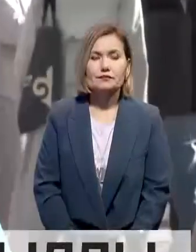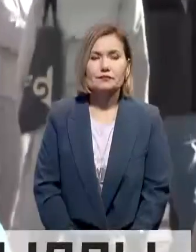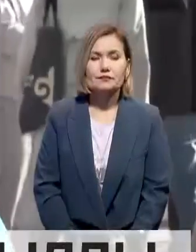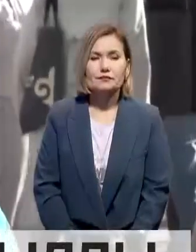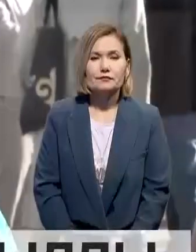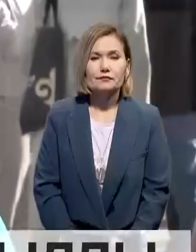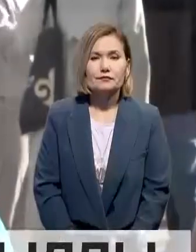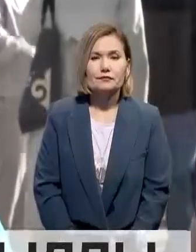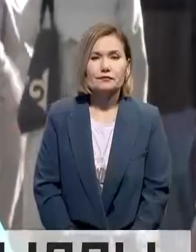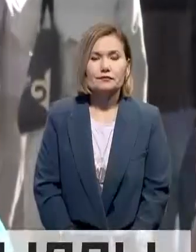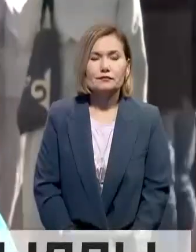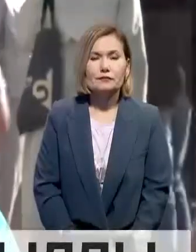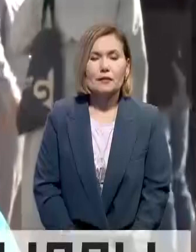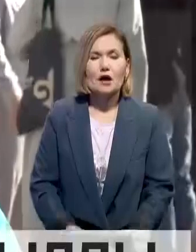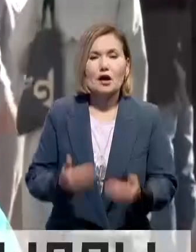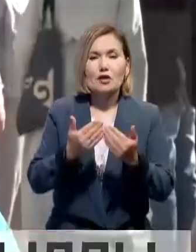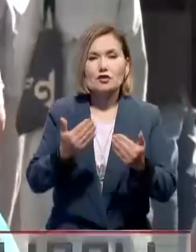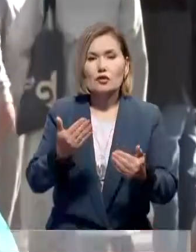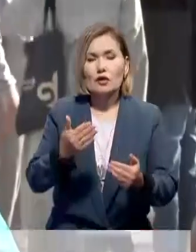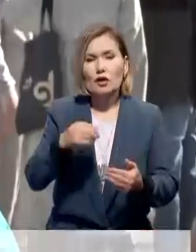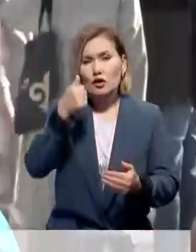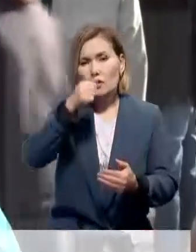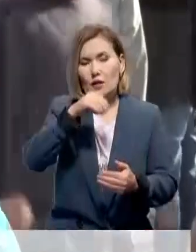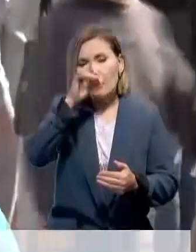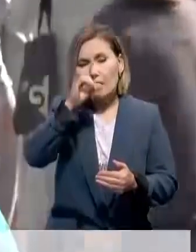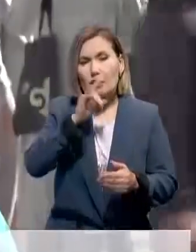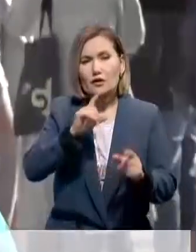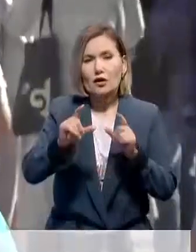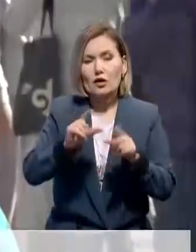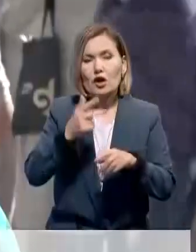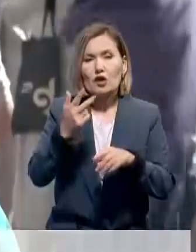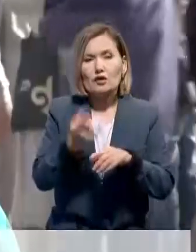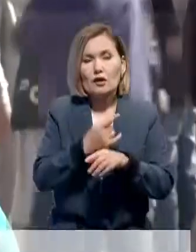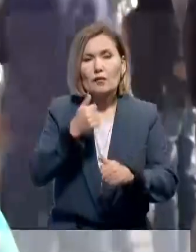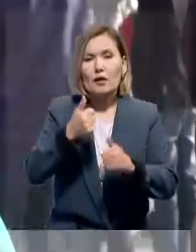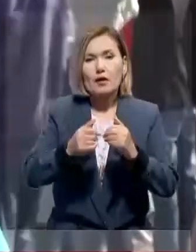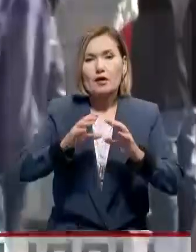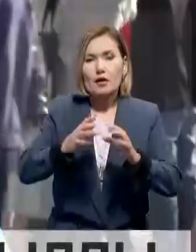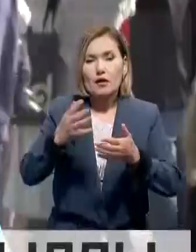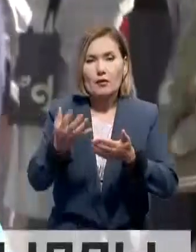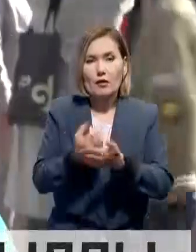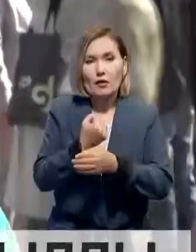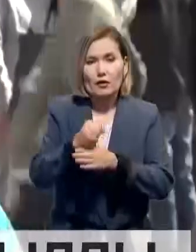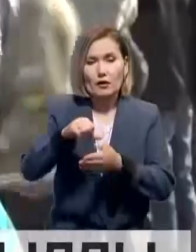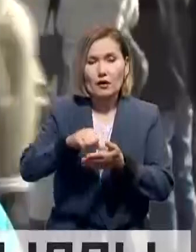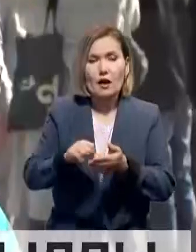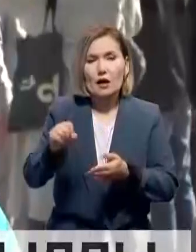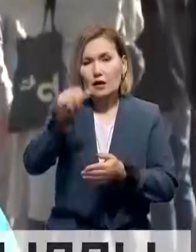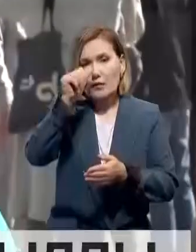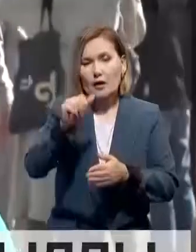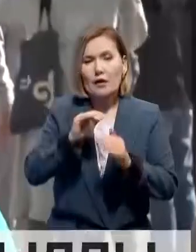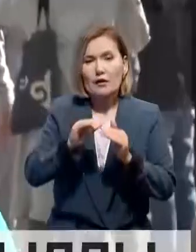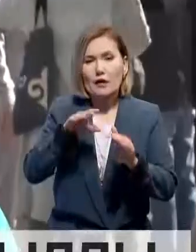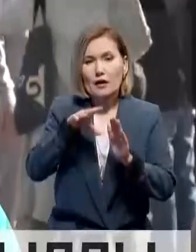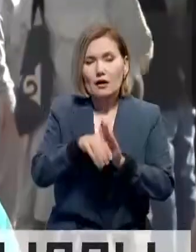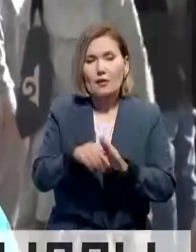За последний год. Соңғы жылдары біз елімізде шахматтан 3 мәрте әлем чемпионатын ұйымдастырдық. Ал тамыз айында оқушылар